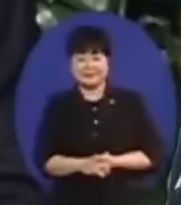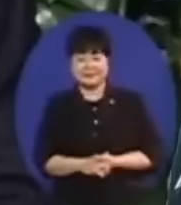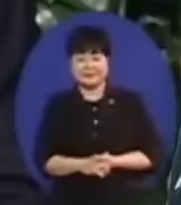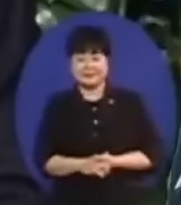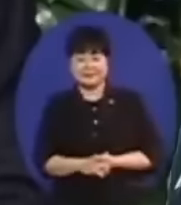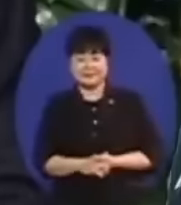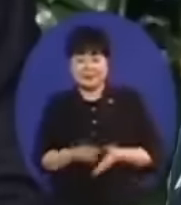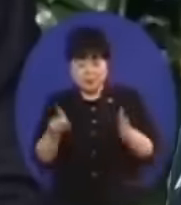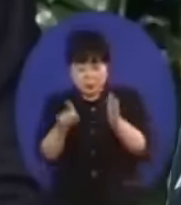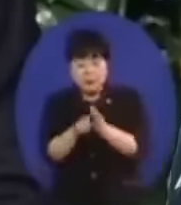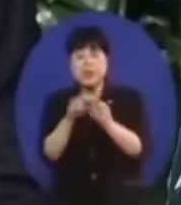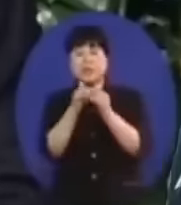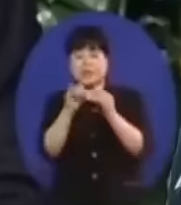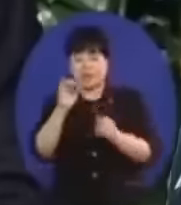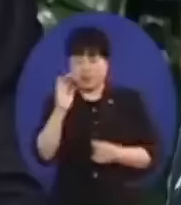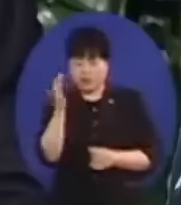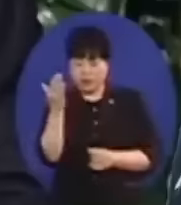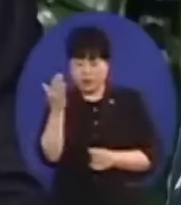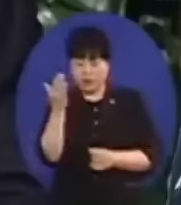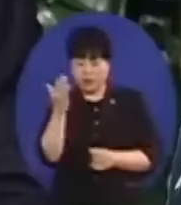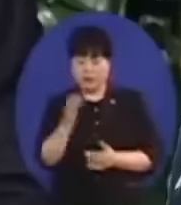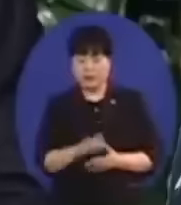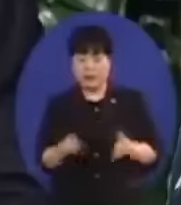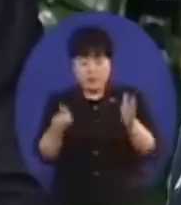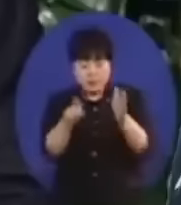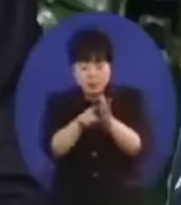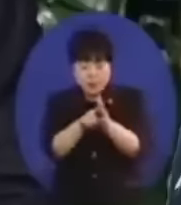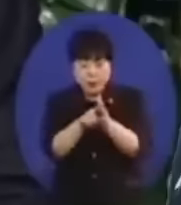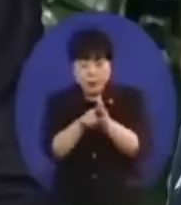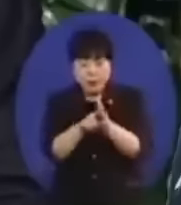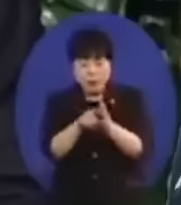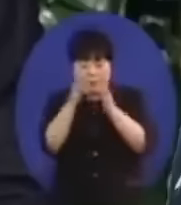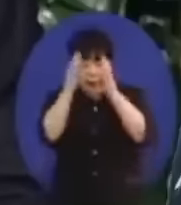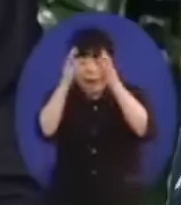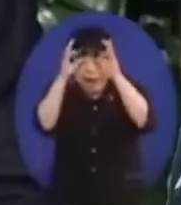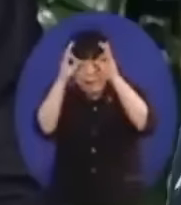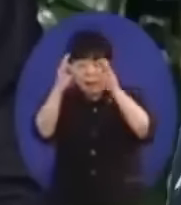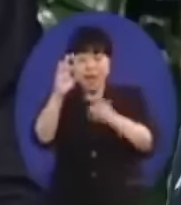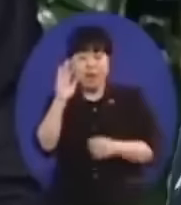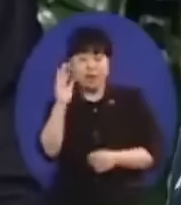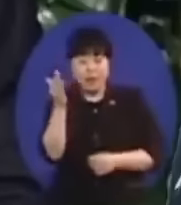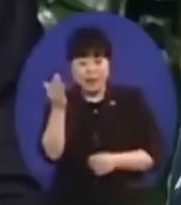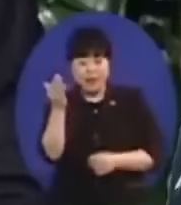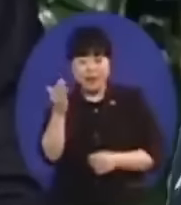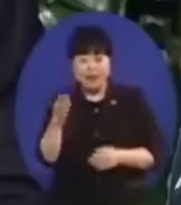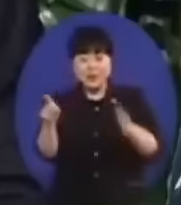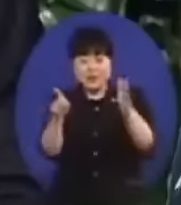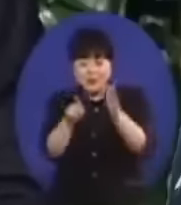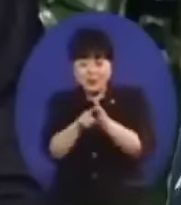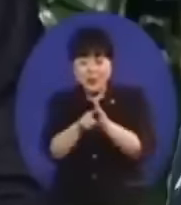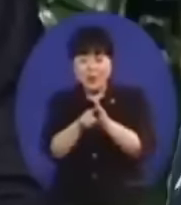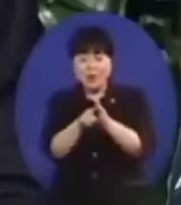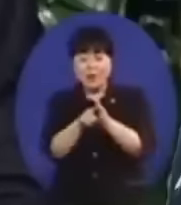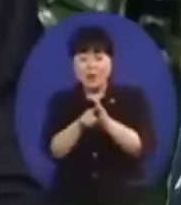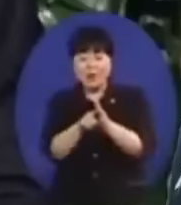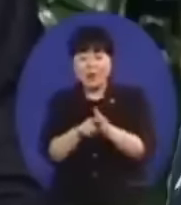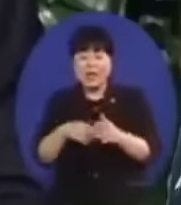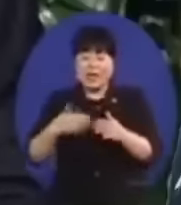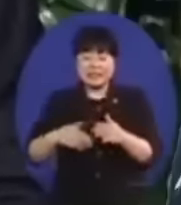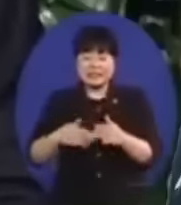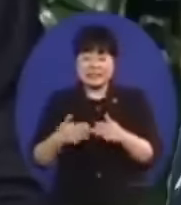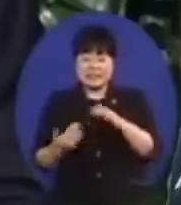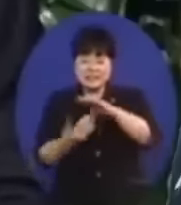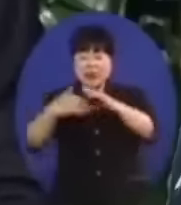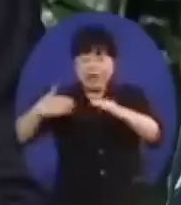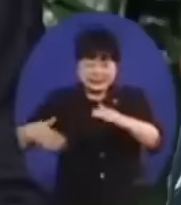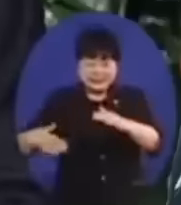신념의 사람인 것입니다. 그 믿음으로 바라보는 것입니다. 믿음으로 아직까지 이루어지지